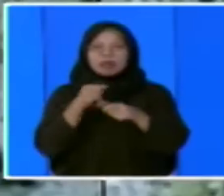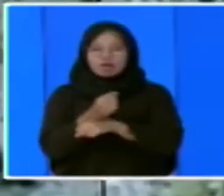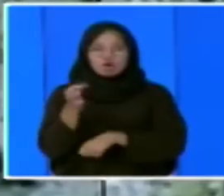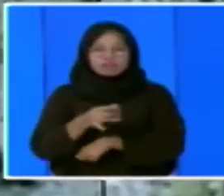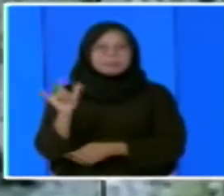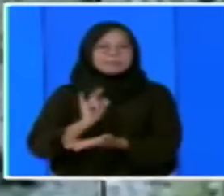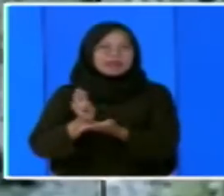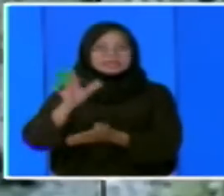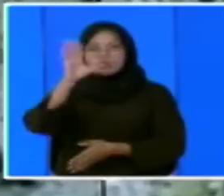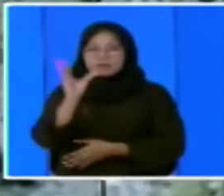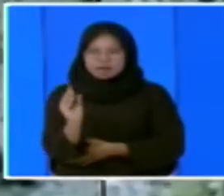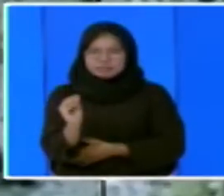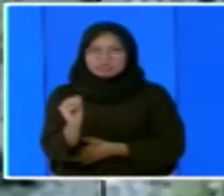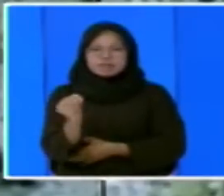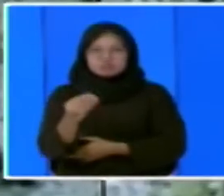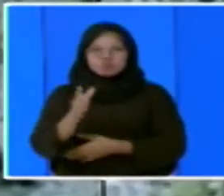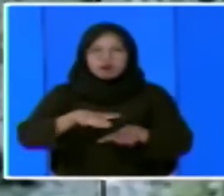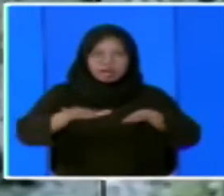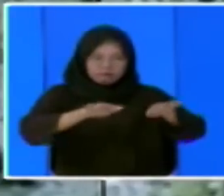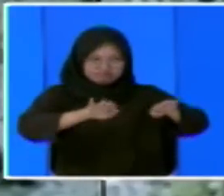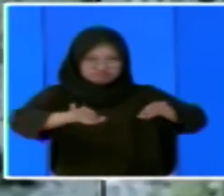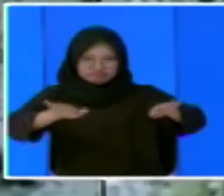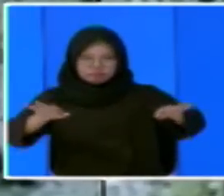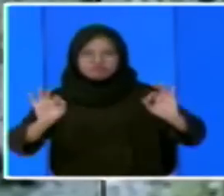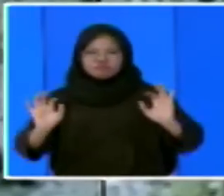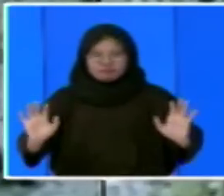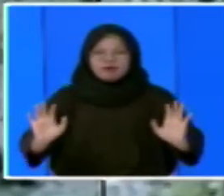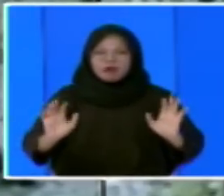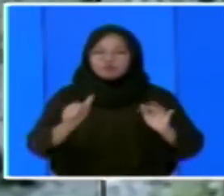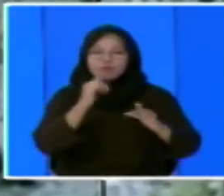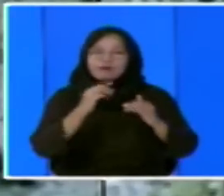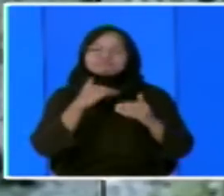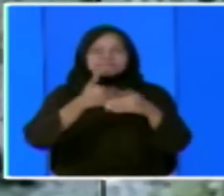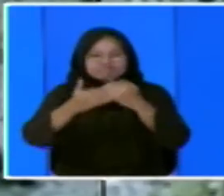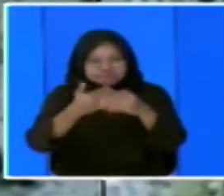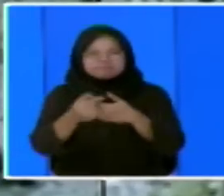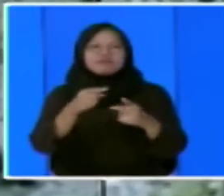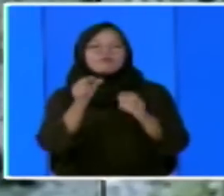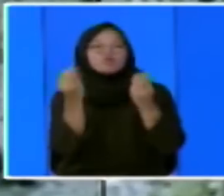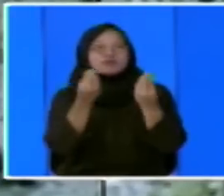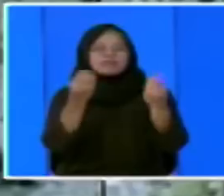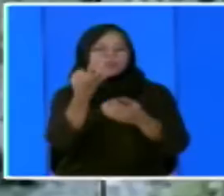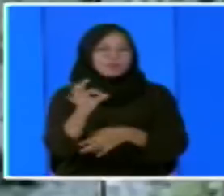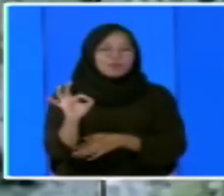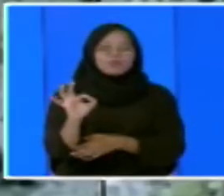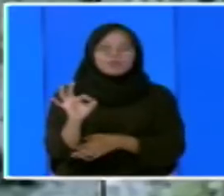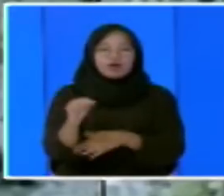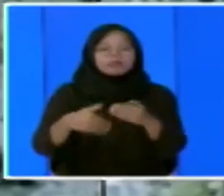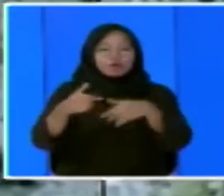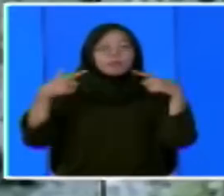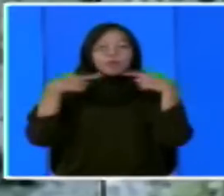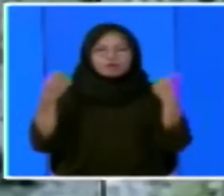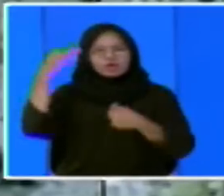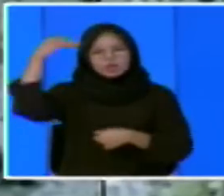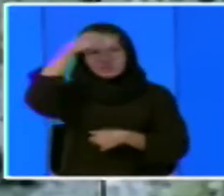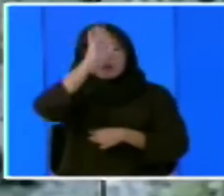Pemirsa, kawasan Kalimalang di Kota Bekasi, Jawa Barat kini mulai ditata untuk mengalami peremajaan sebagai destinasi wisata baru. Adalah tindak